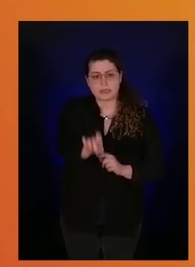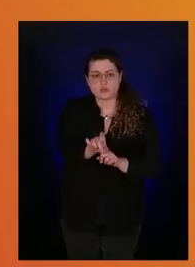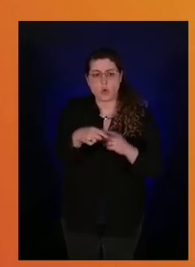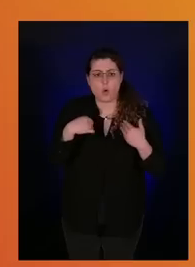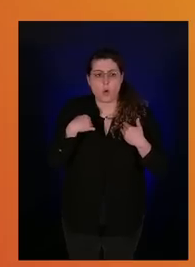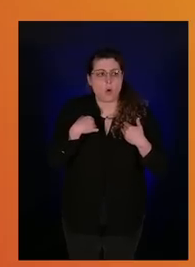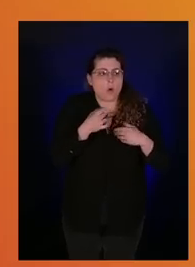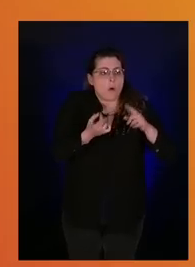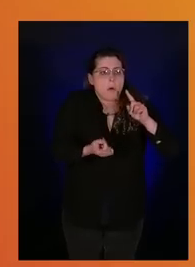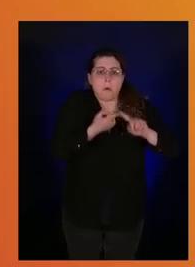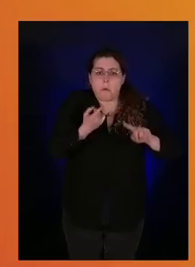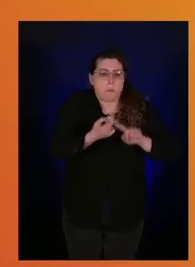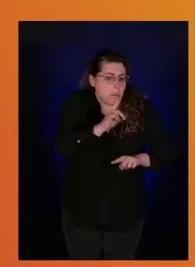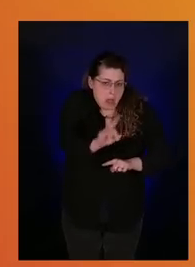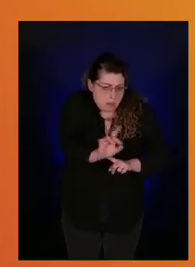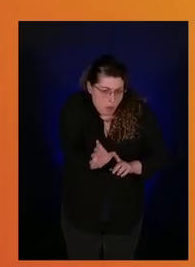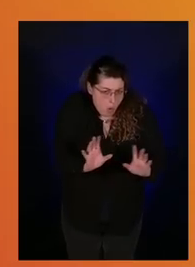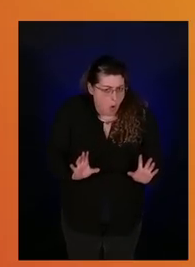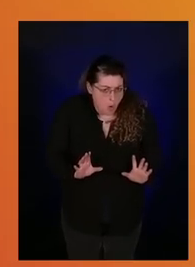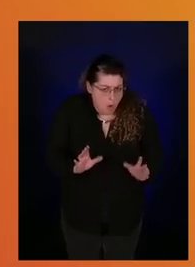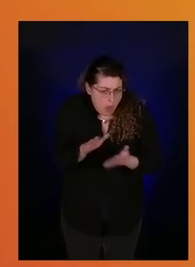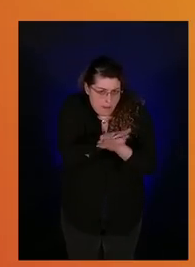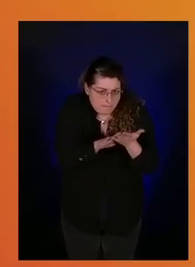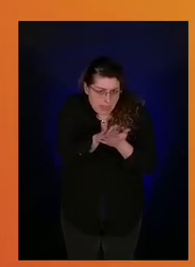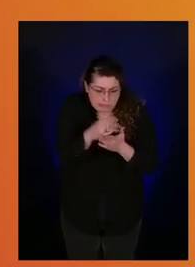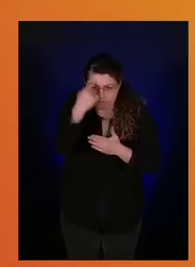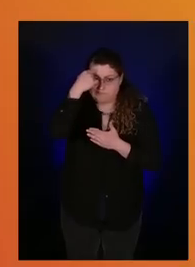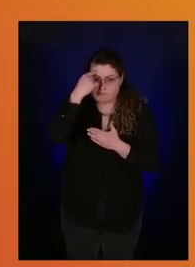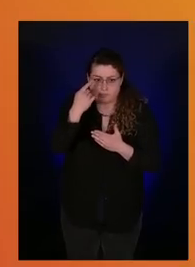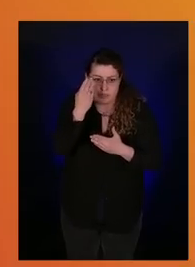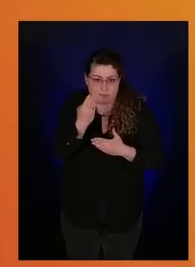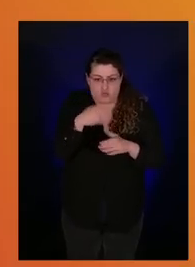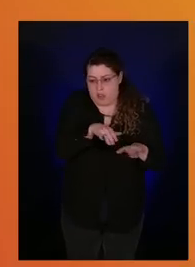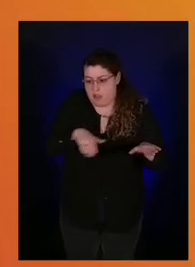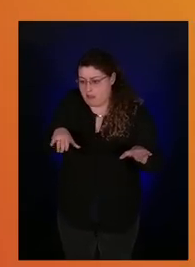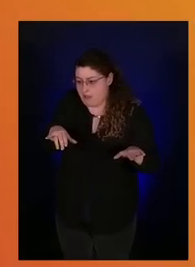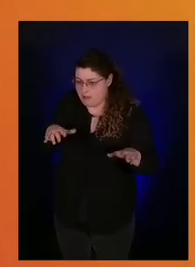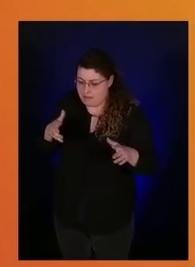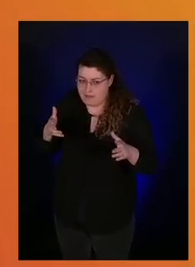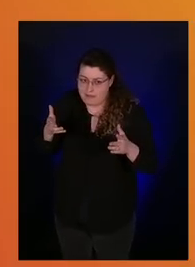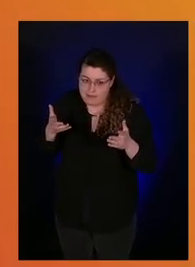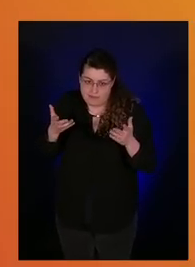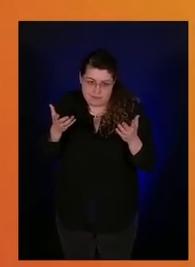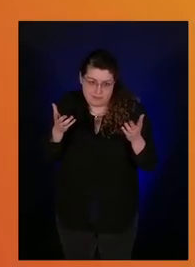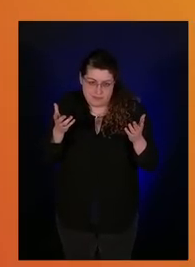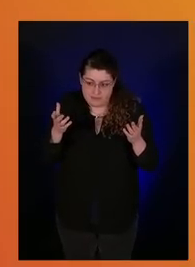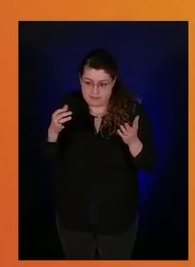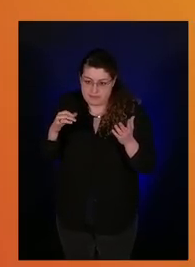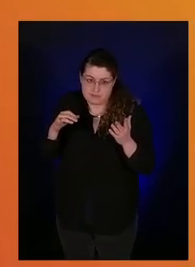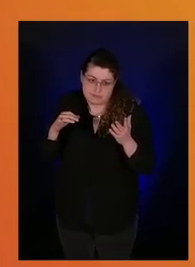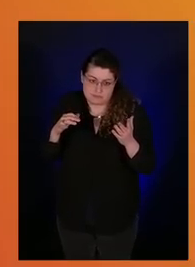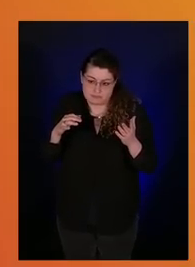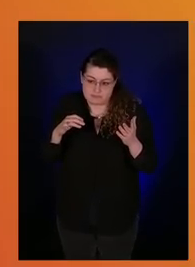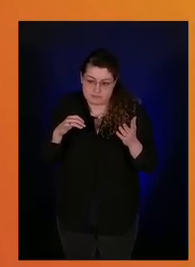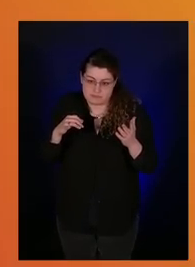pas importante du tout. Excusez-moi d'avoir aussi des besoins physiologiques. C'est juste On est ici dans